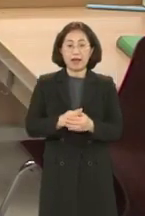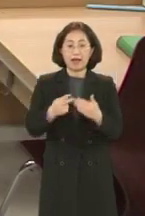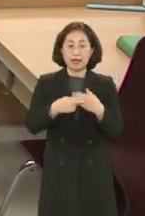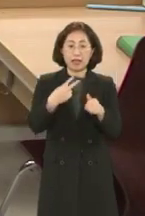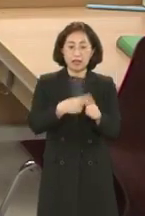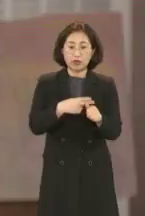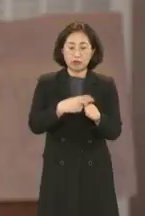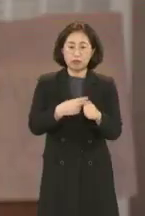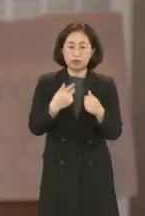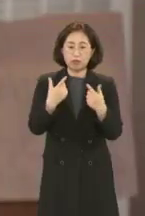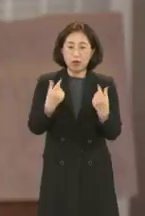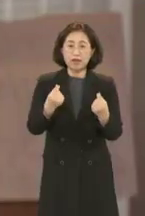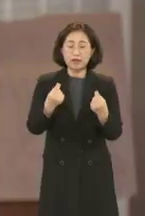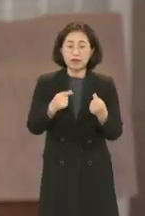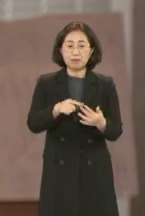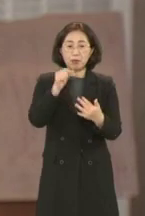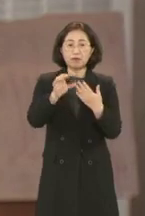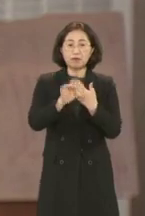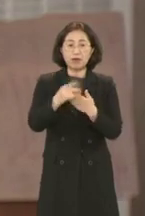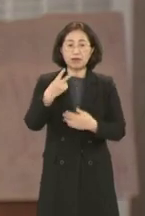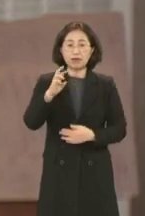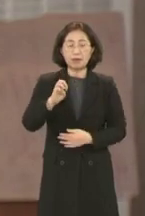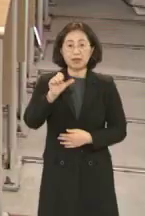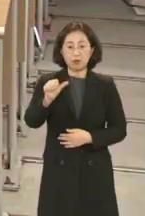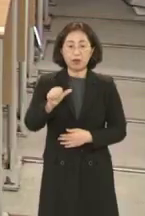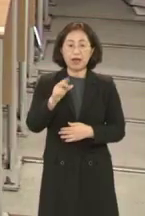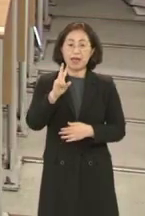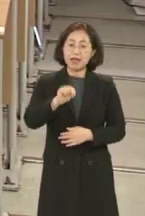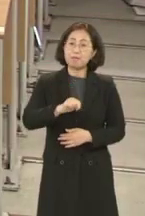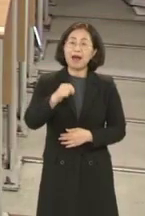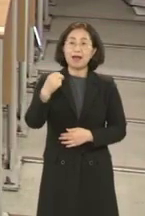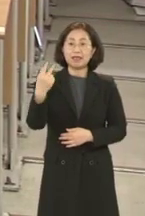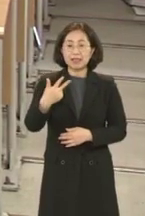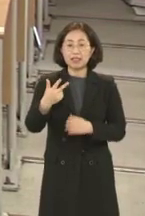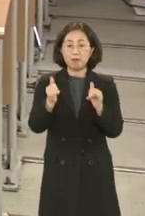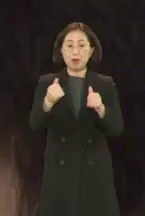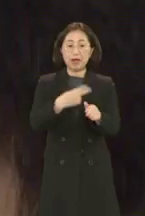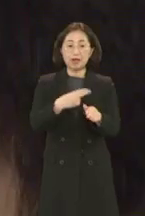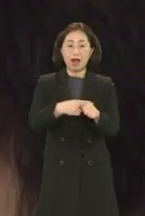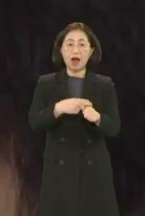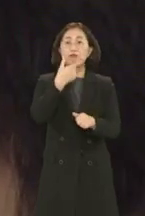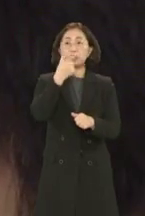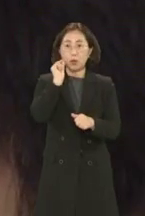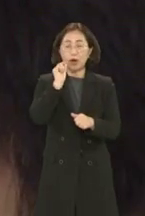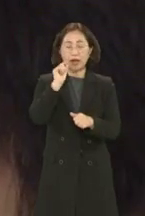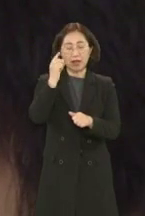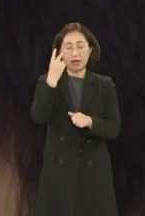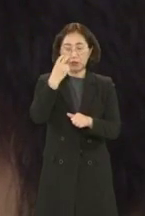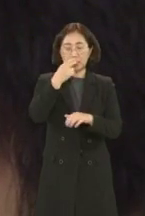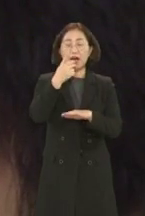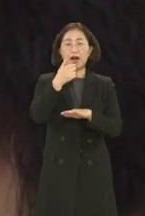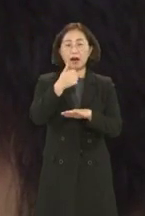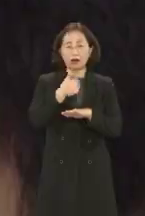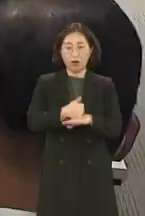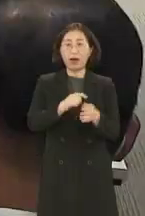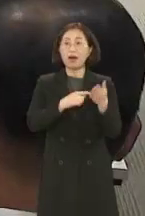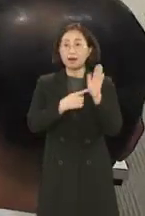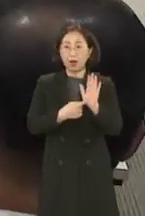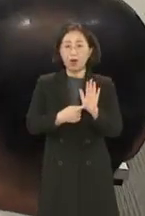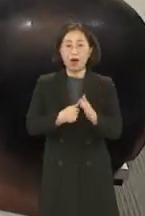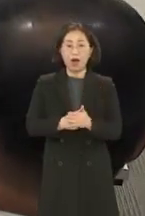정원을 유지할 경우 2035년에는 2만 7천여 명의 의사가 부족해진다는 보건사회연구원 보고서까지 발표된